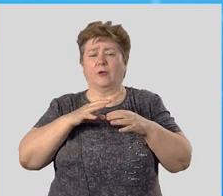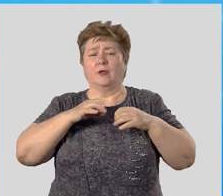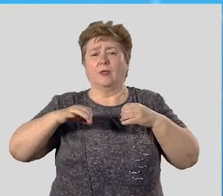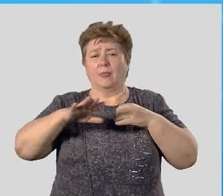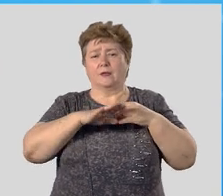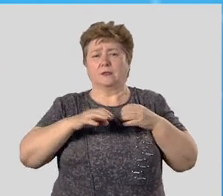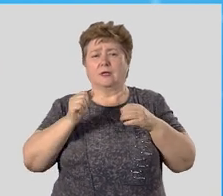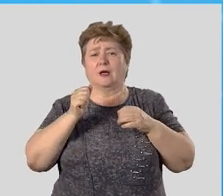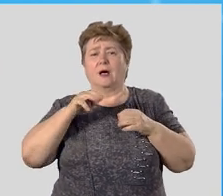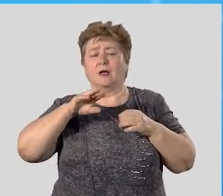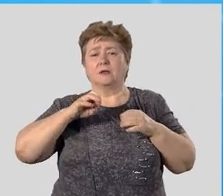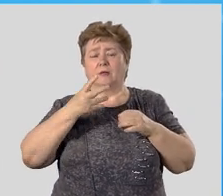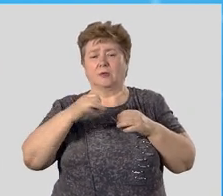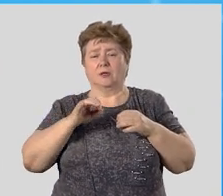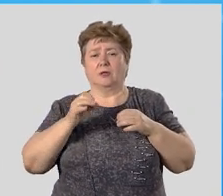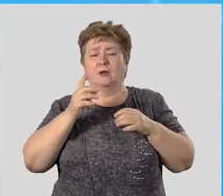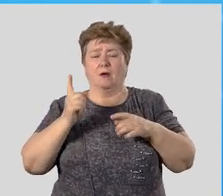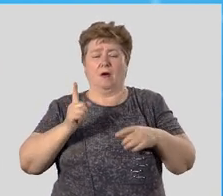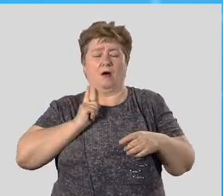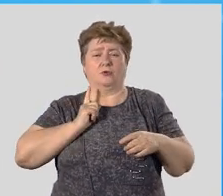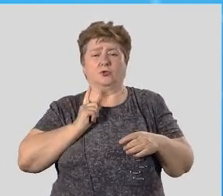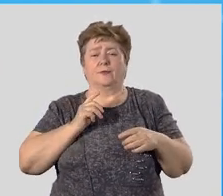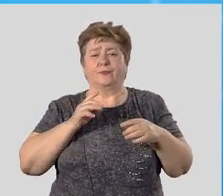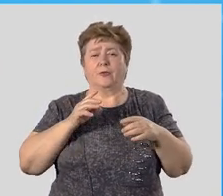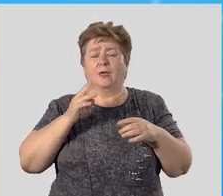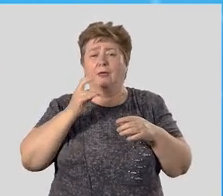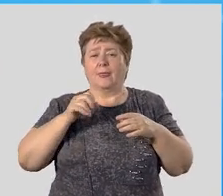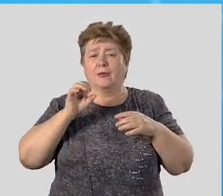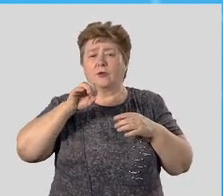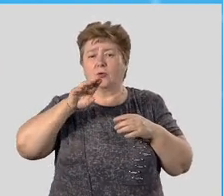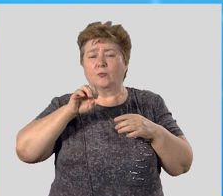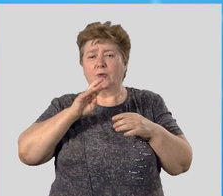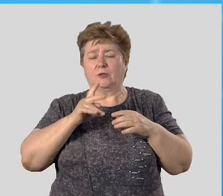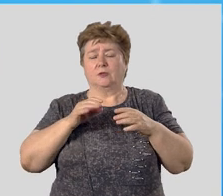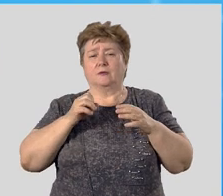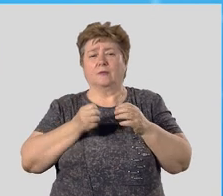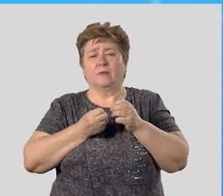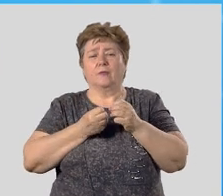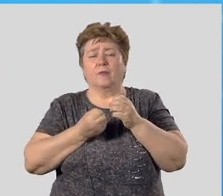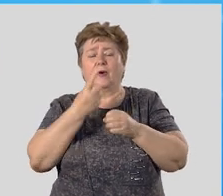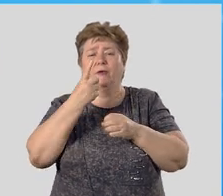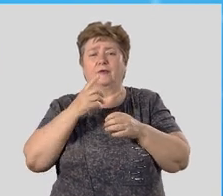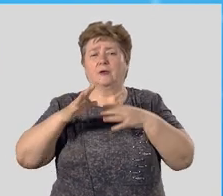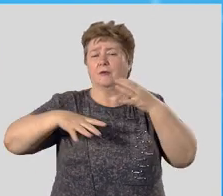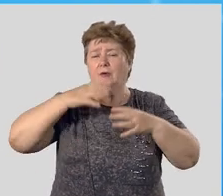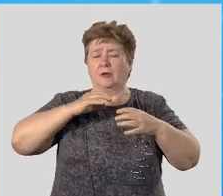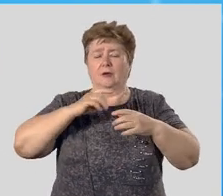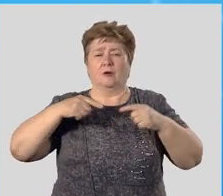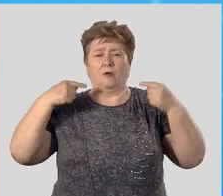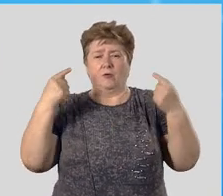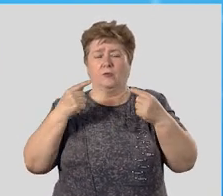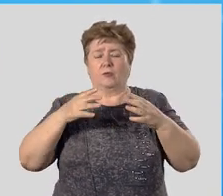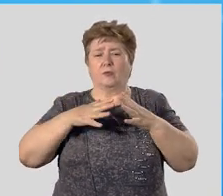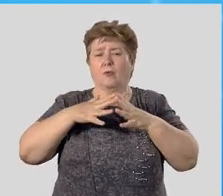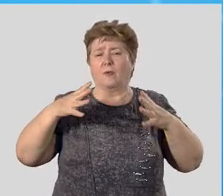Земле атомного оружия. Над Юпитером возникли гигантские вихри